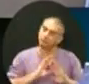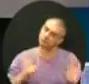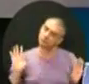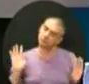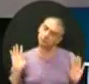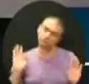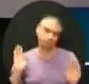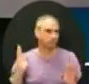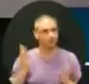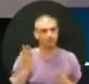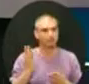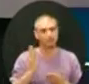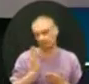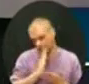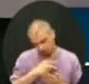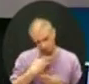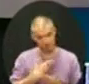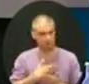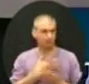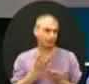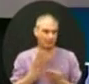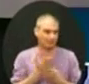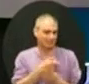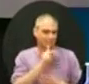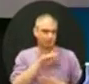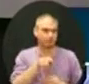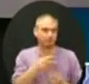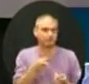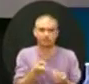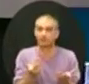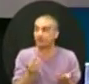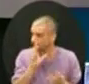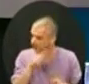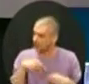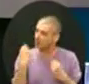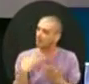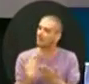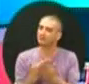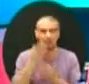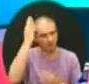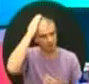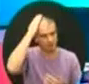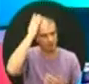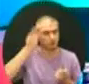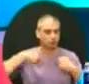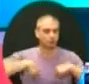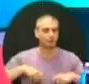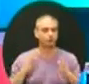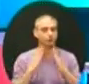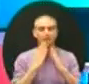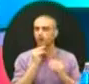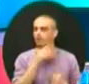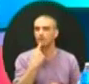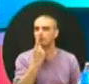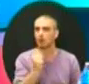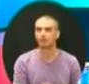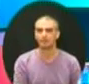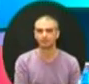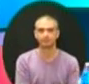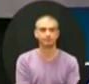הרי לתיקים מוכנים לפזר קואליציה. אז מה עם הדבר הזה? לו יכולת לתת עצה לנפתלי בנט, יושב ראש הבית היהודי, מה היית אומר